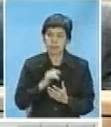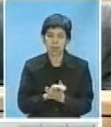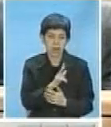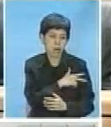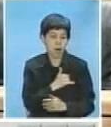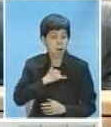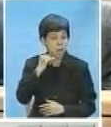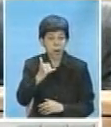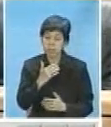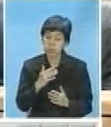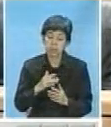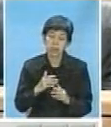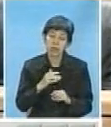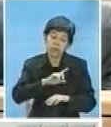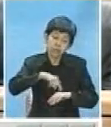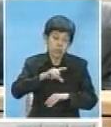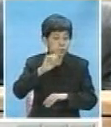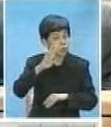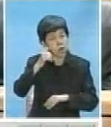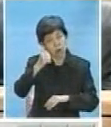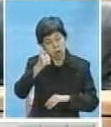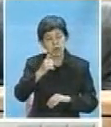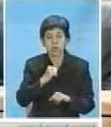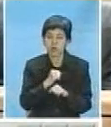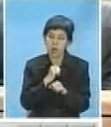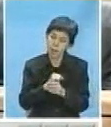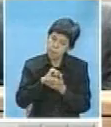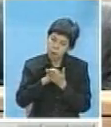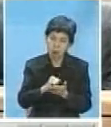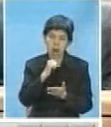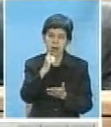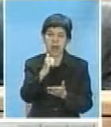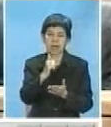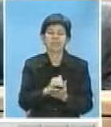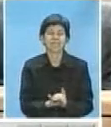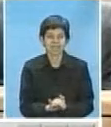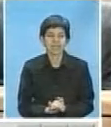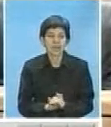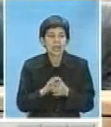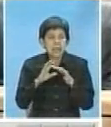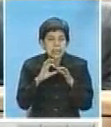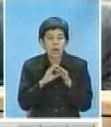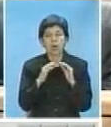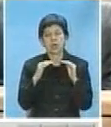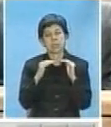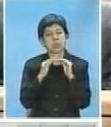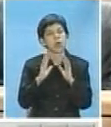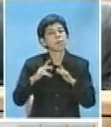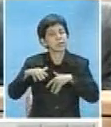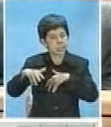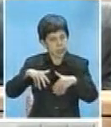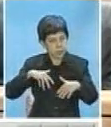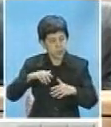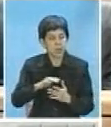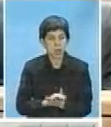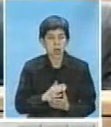าหมอเมื่อไหร่ก็ได้24ชั่วโมงต้องมีคนให้บริการเพราะนี้คือสิทธิของพี่น้องประชาชนเ